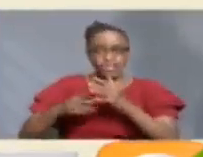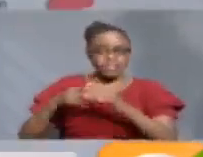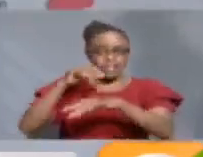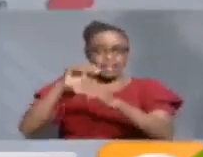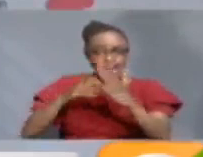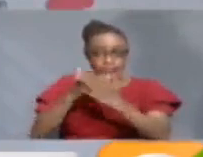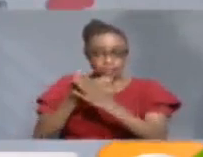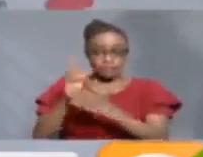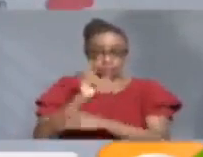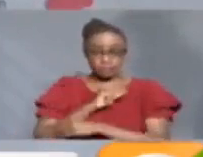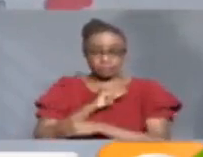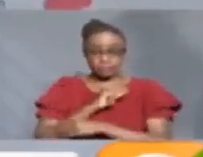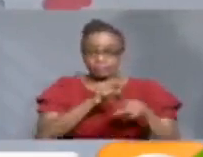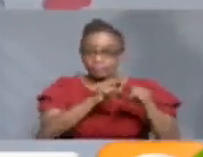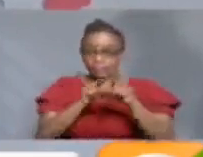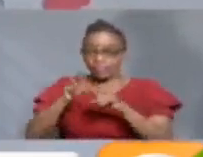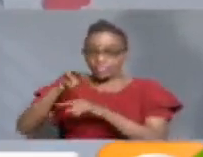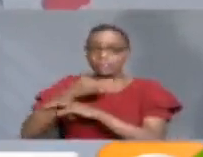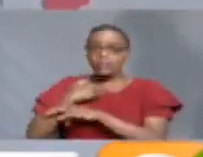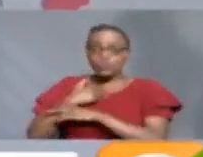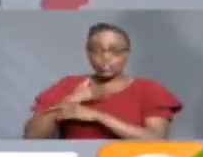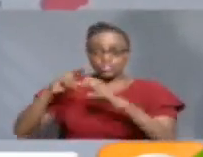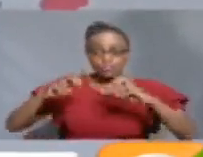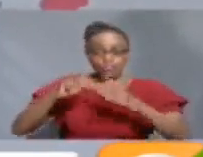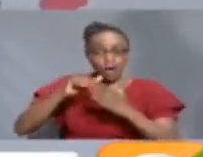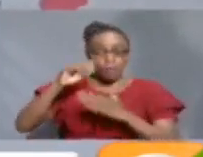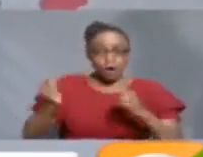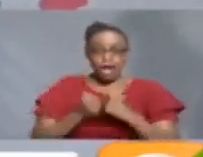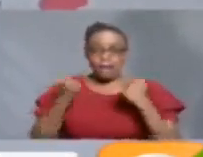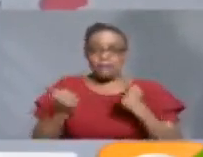ilivyoafikiwa. Bunge hao sasa wakitaka uchunguzi zaidi